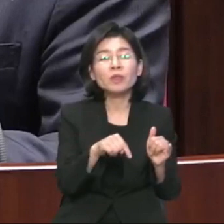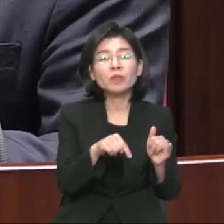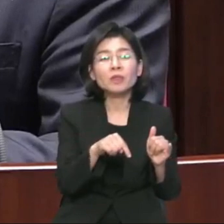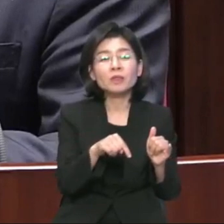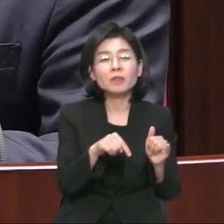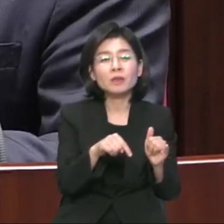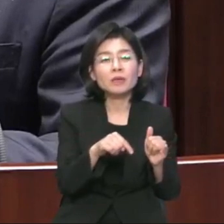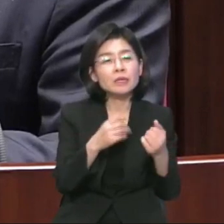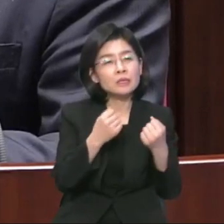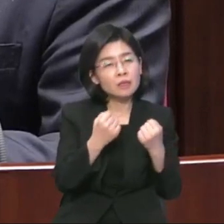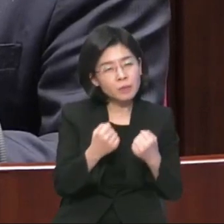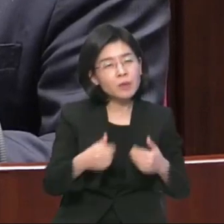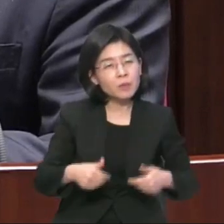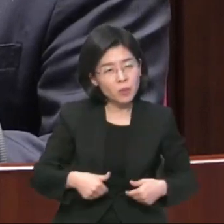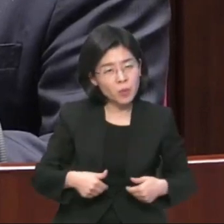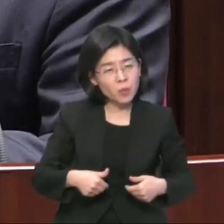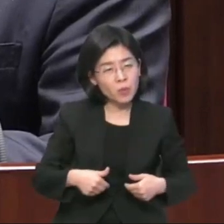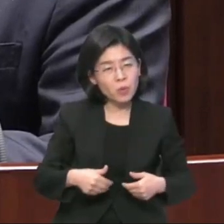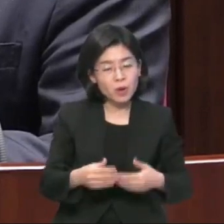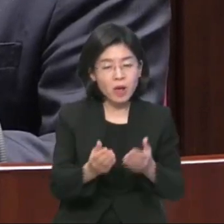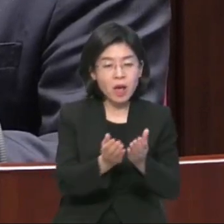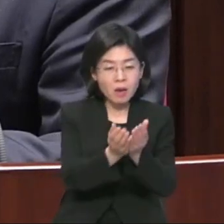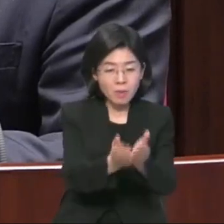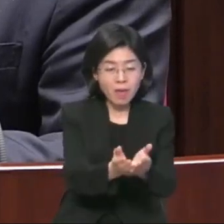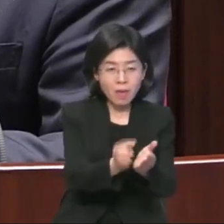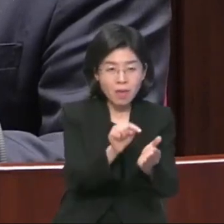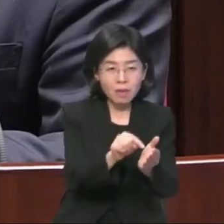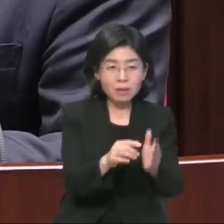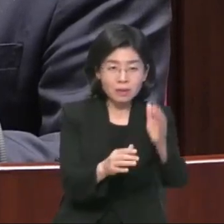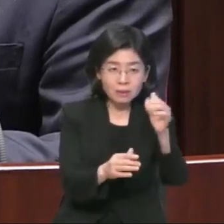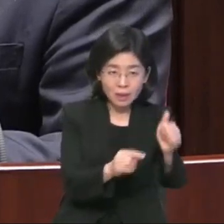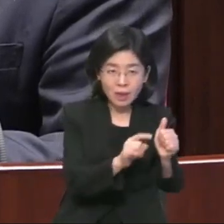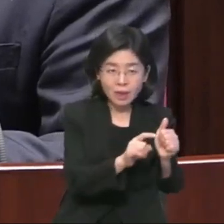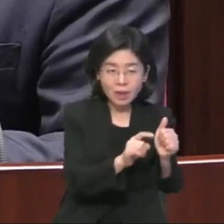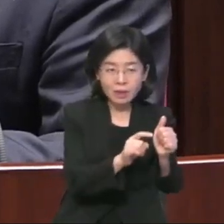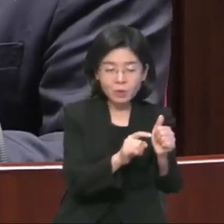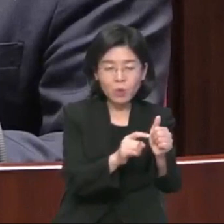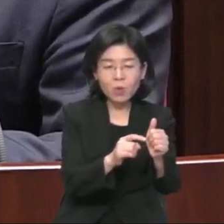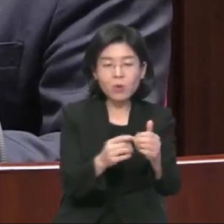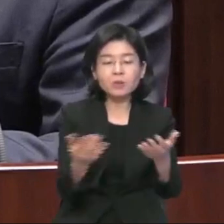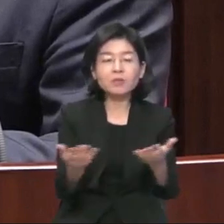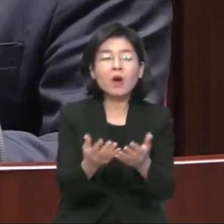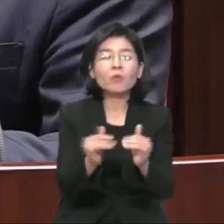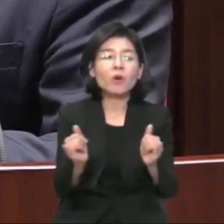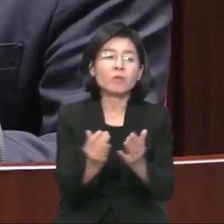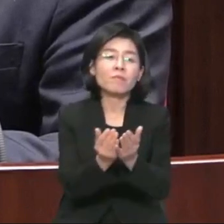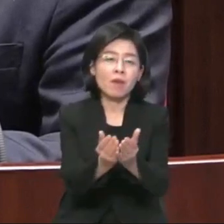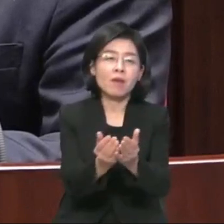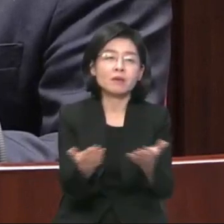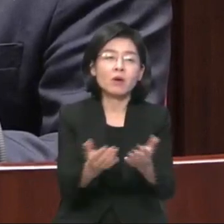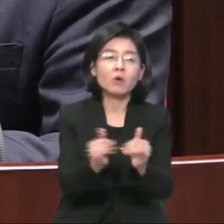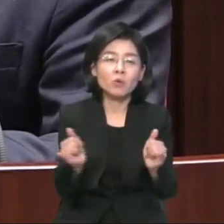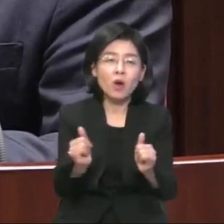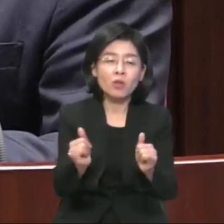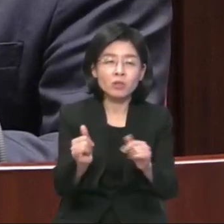그런 필요성들이 있어서 물론 선사와 선원들의 자율 그적인 판단에 따라서 지금 저희가